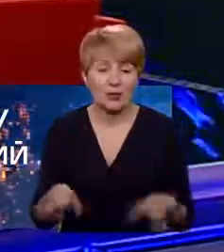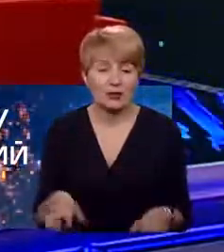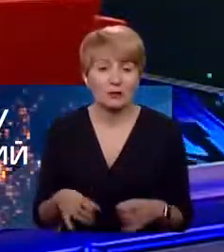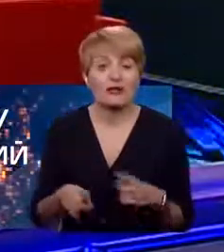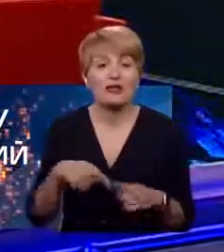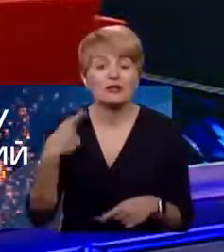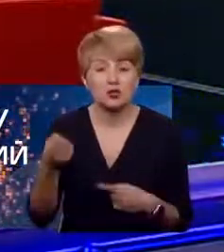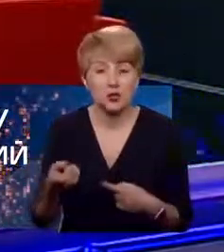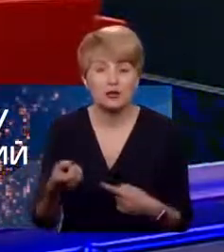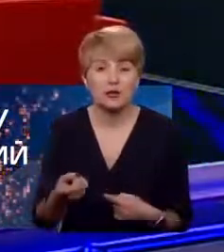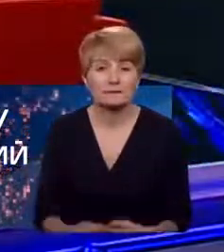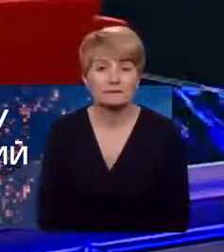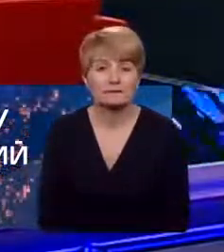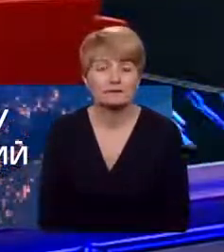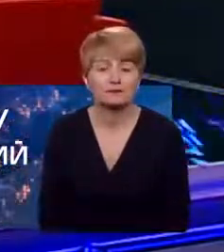Наступне.